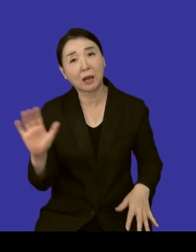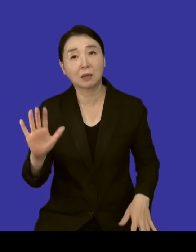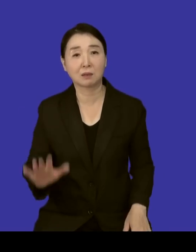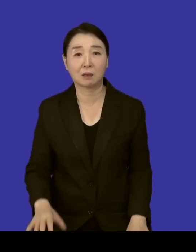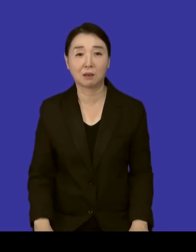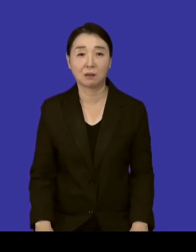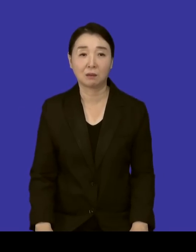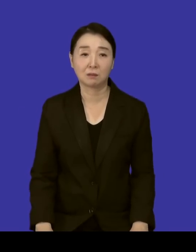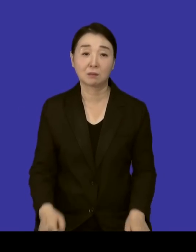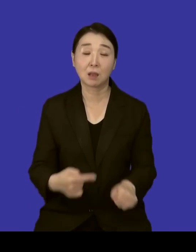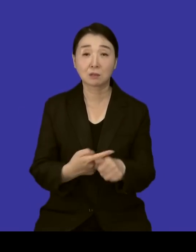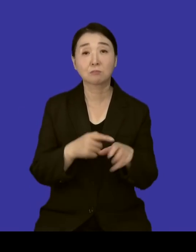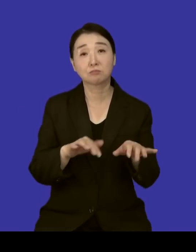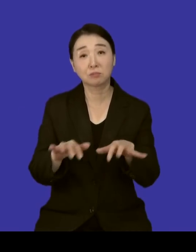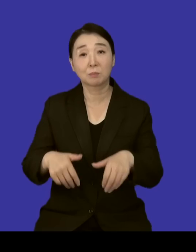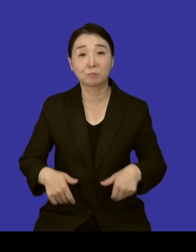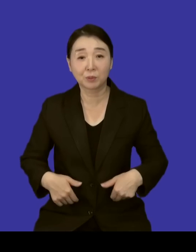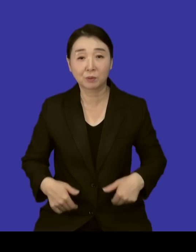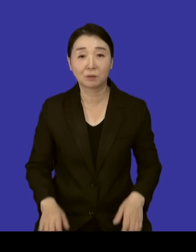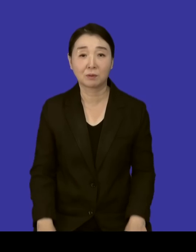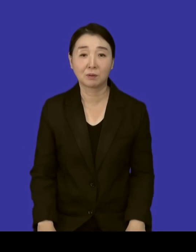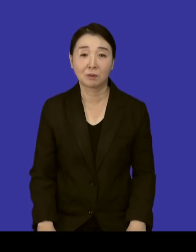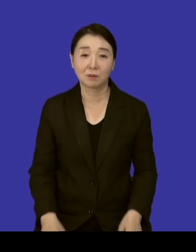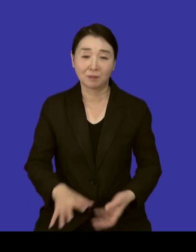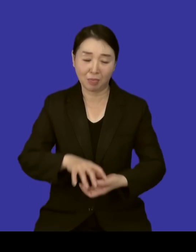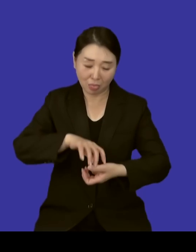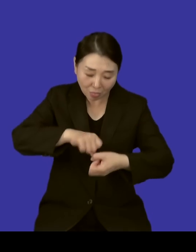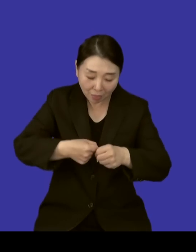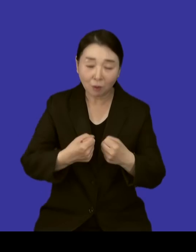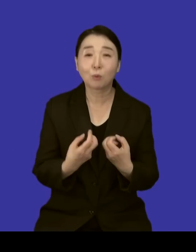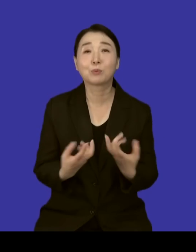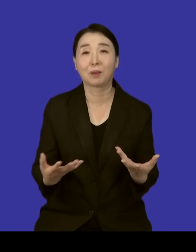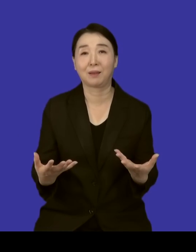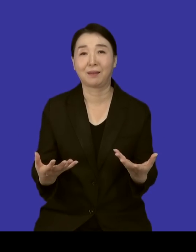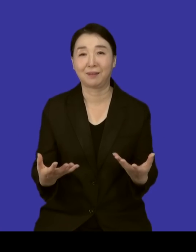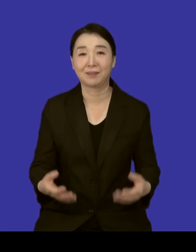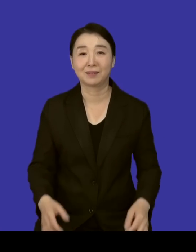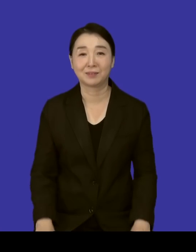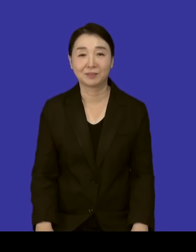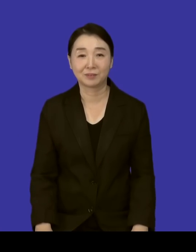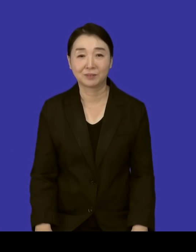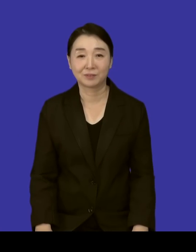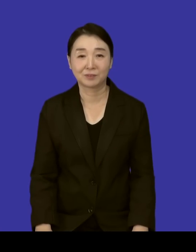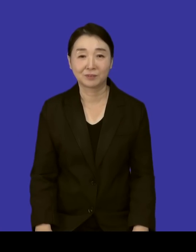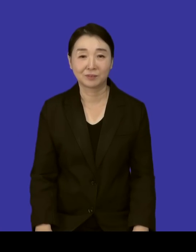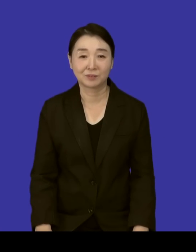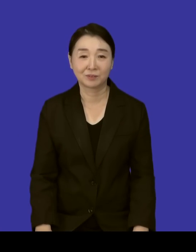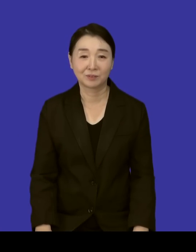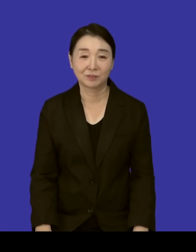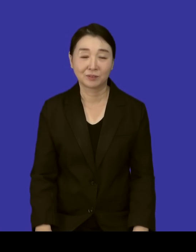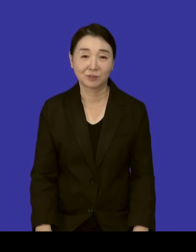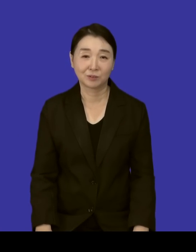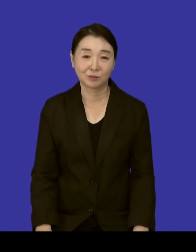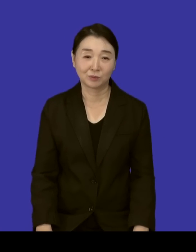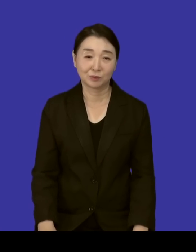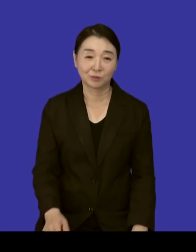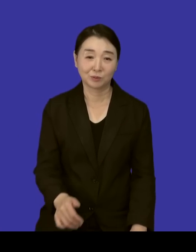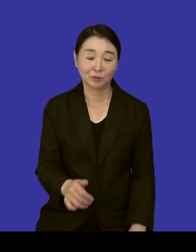그죠? 자연스럽게 쳐야 되니까 예, 예. 이 힘을 못 주잖아요. 예. 그냥 우리 시어머니가 걸레 제대로 못